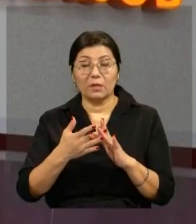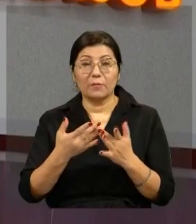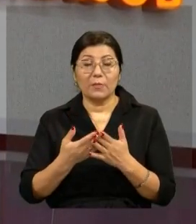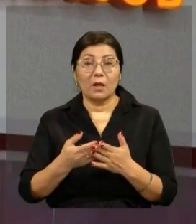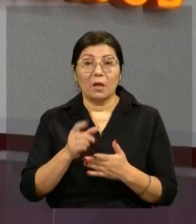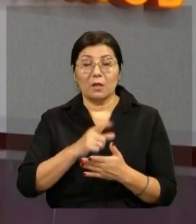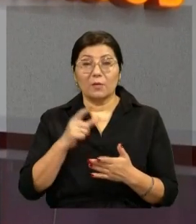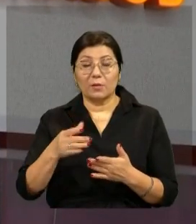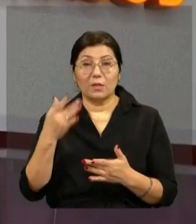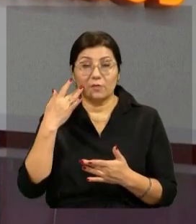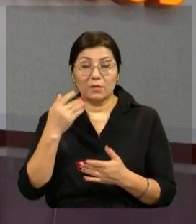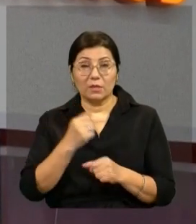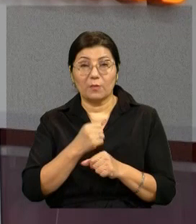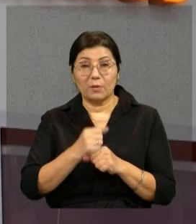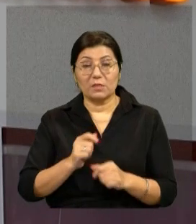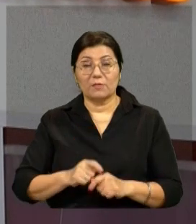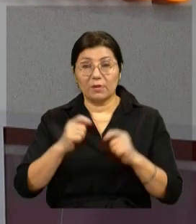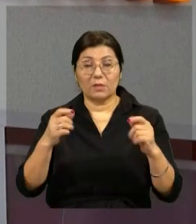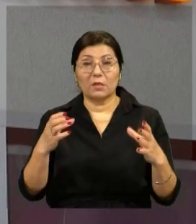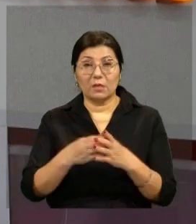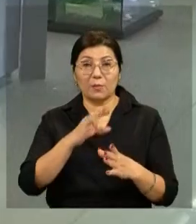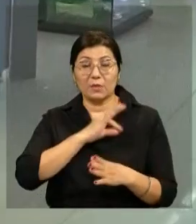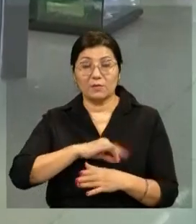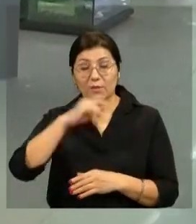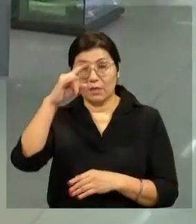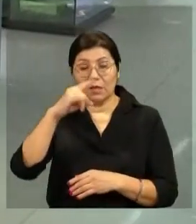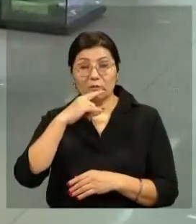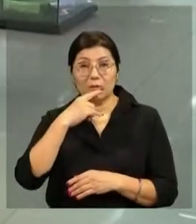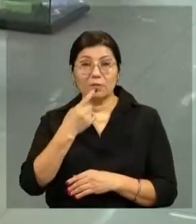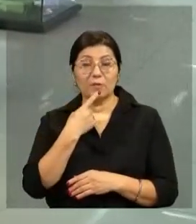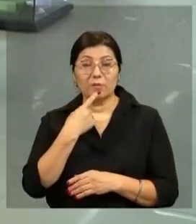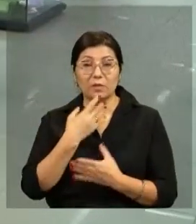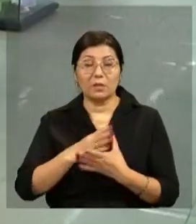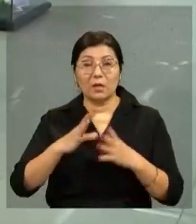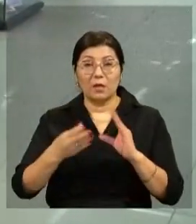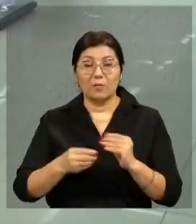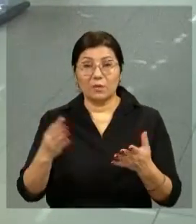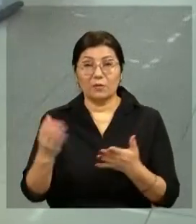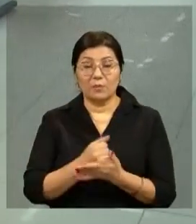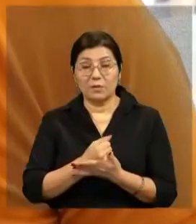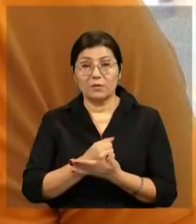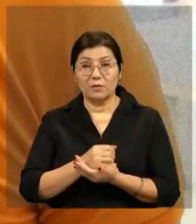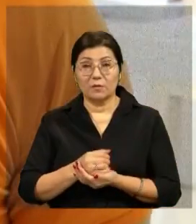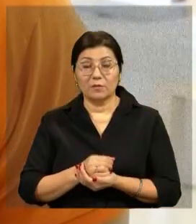лингвисты систематически работают над расширением сферы применения государственного языка. И результаты достигнуты